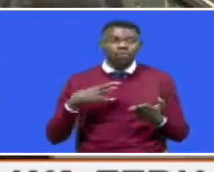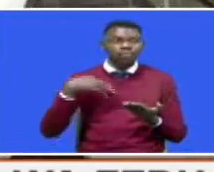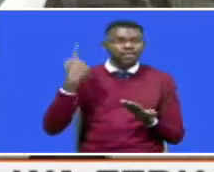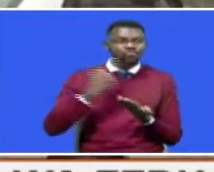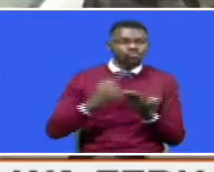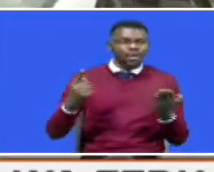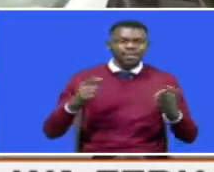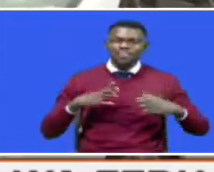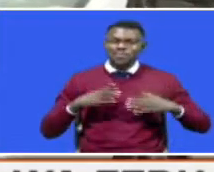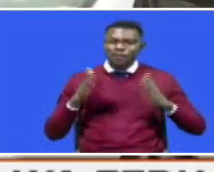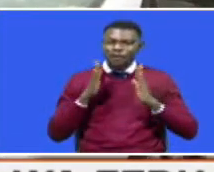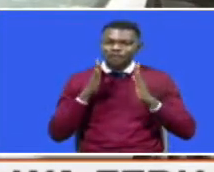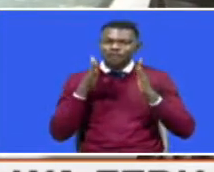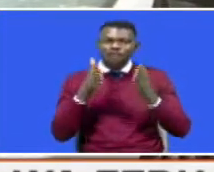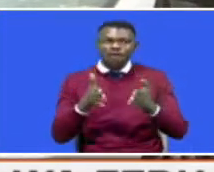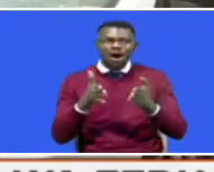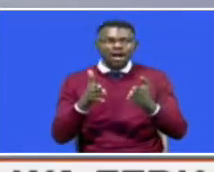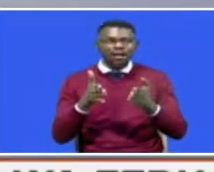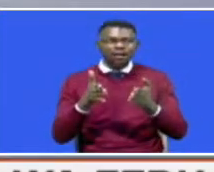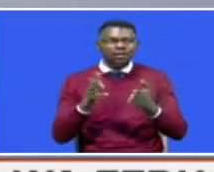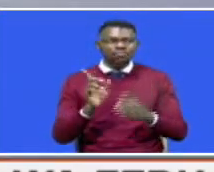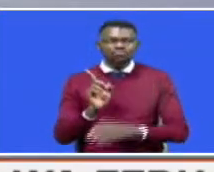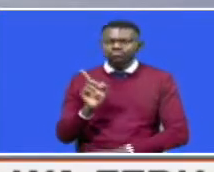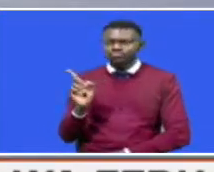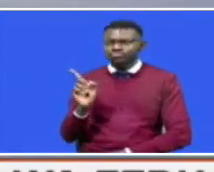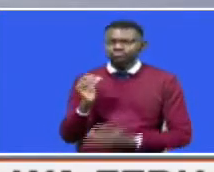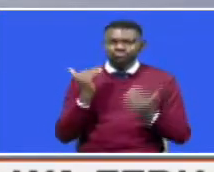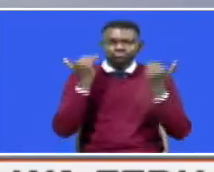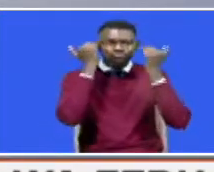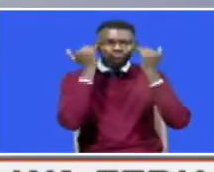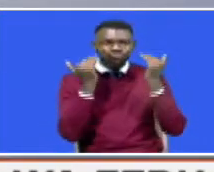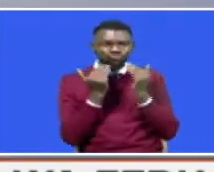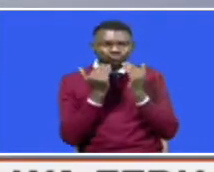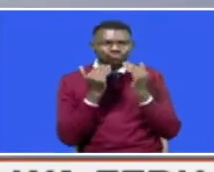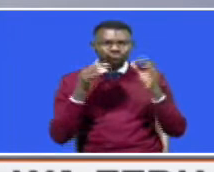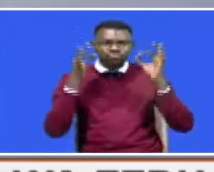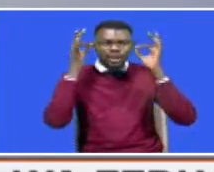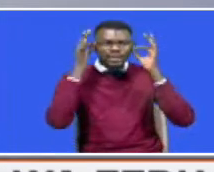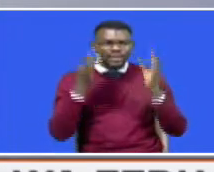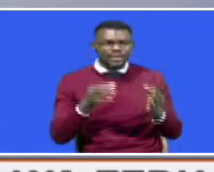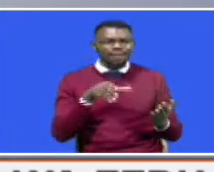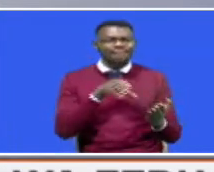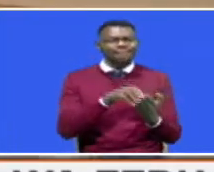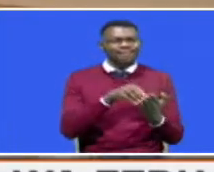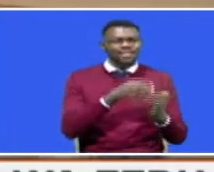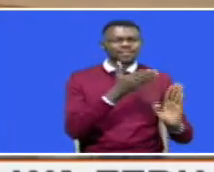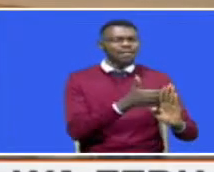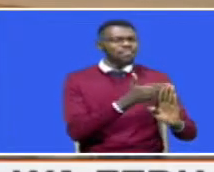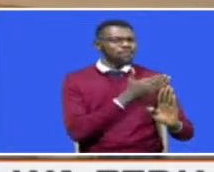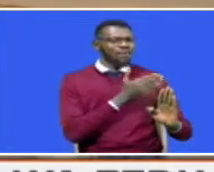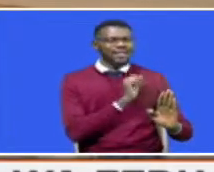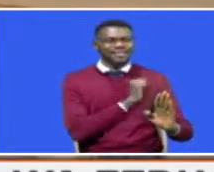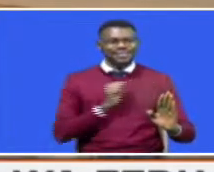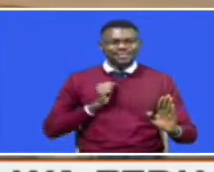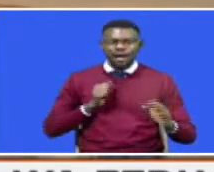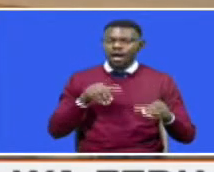kwenye mahakama kuu kuona iwapo yatatoa uamuzi kuhusu kesi iliyowasilishwa na seneta wa Busia